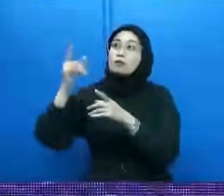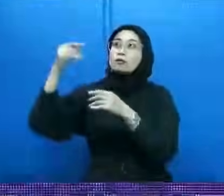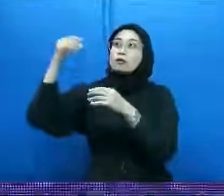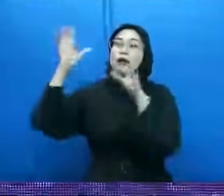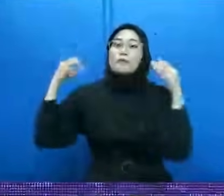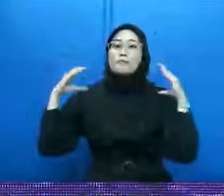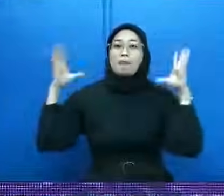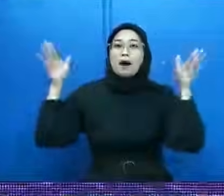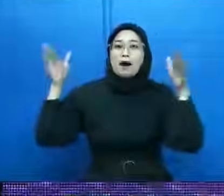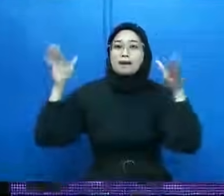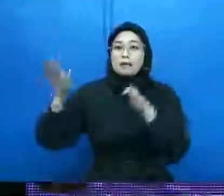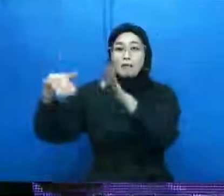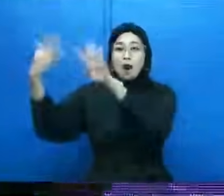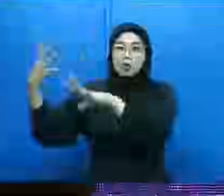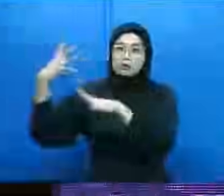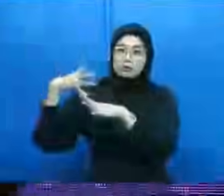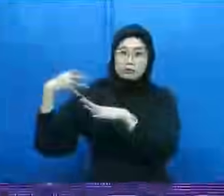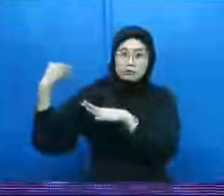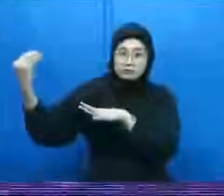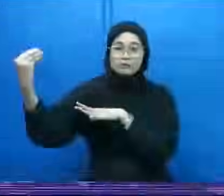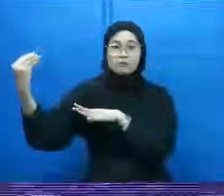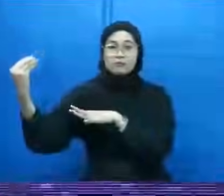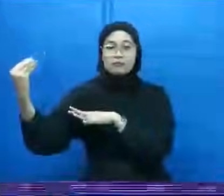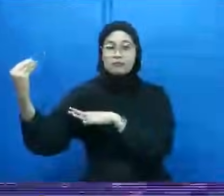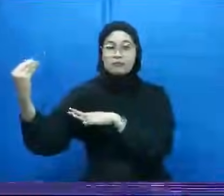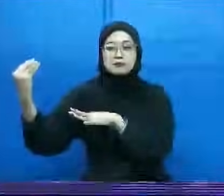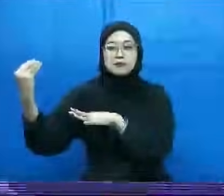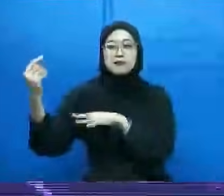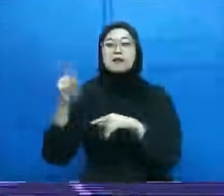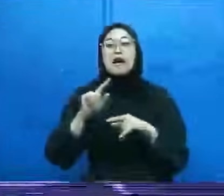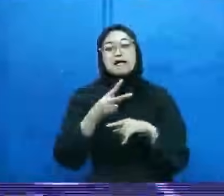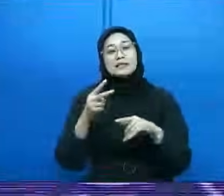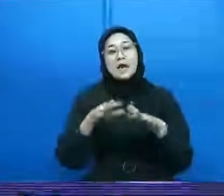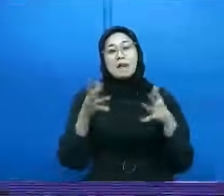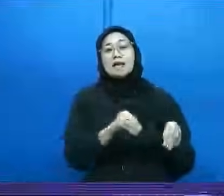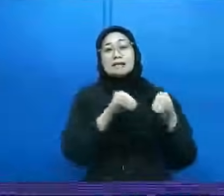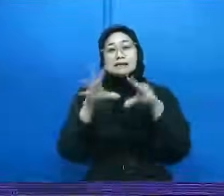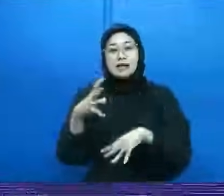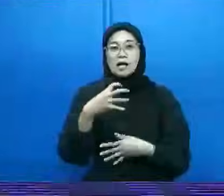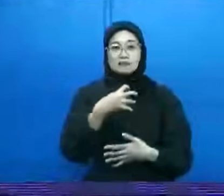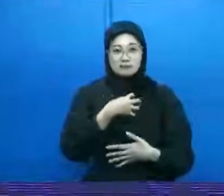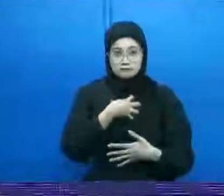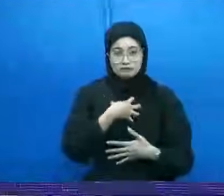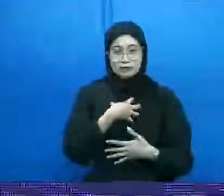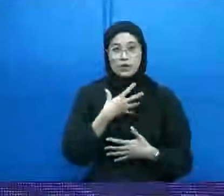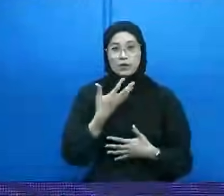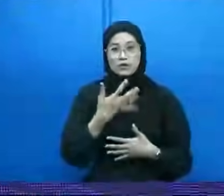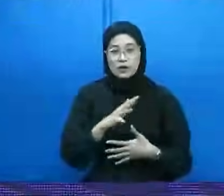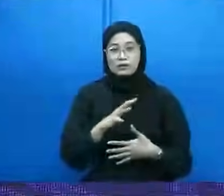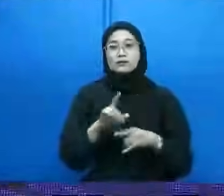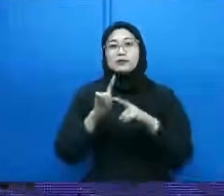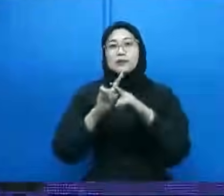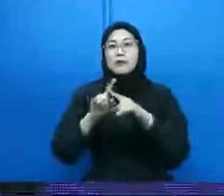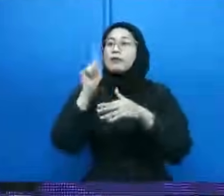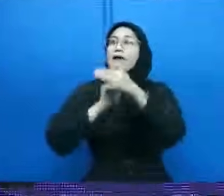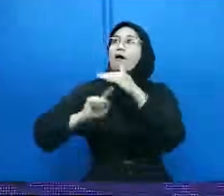Pulang. Belum sempat dieksekusi, baru niat, kemudian wafat. Apa anugerah yang Allah berikan? Demi Allah saya berikan berita